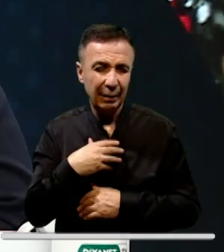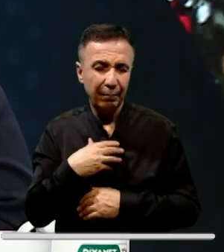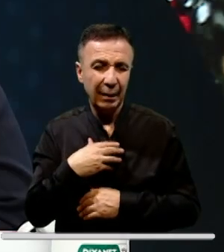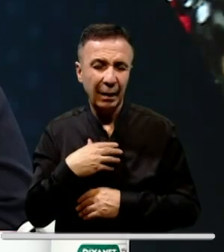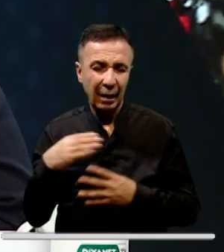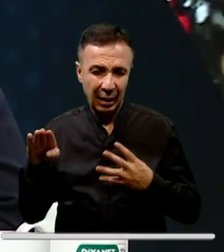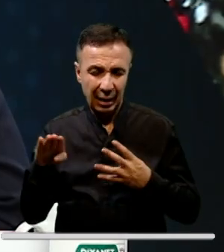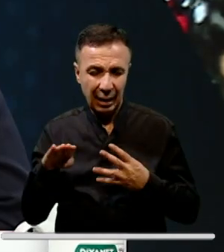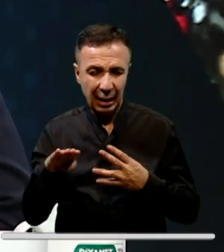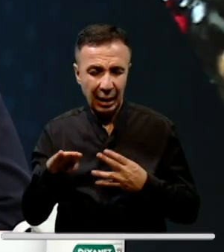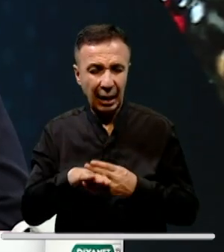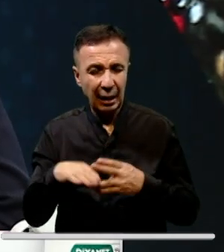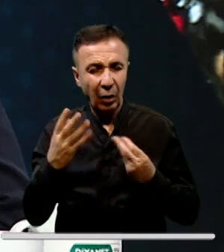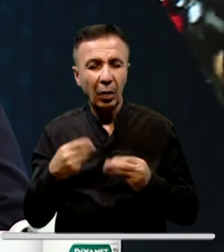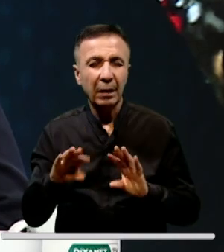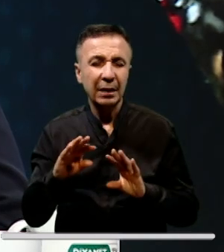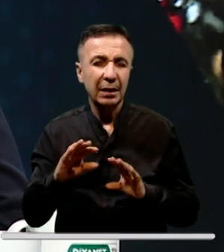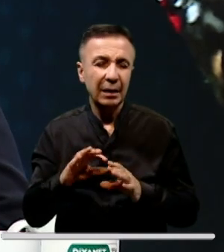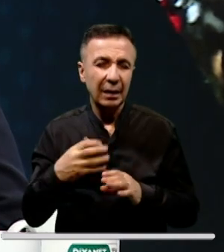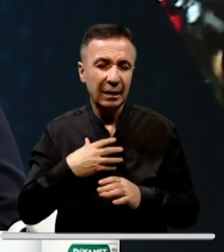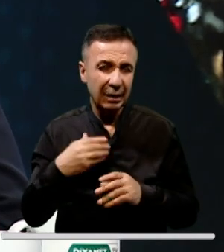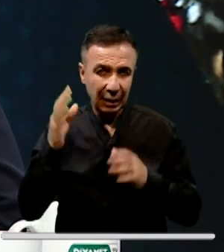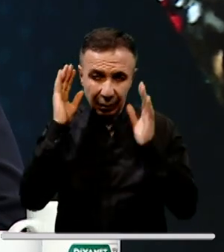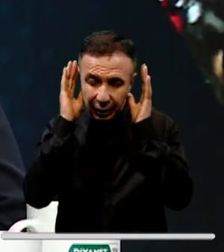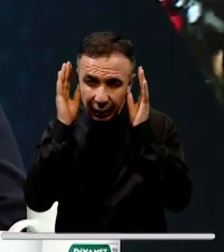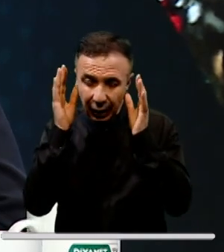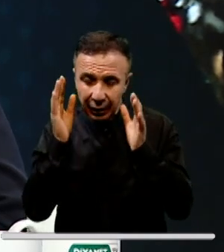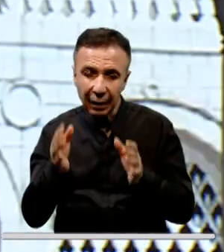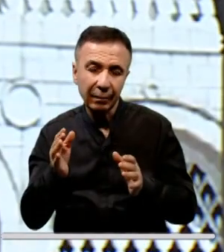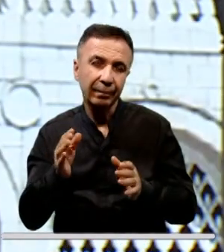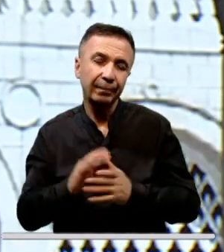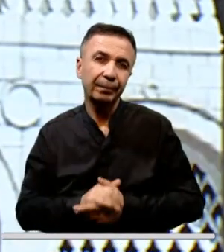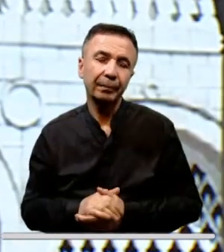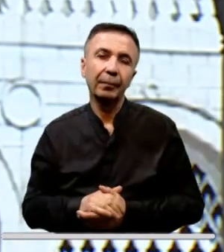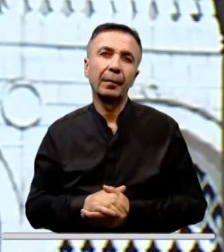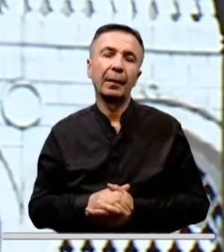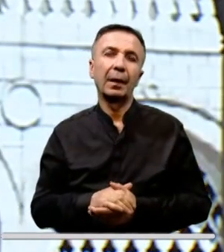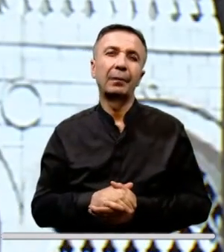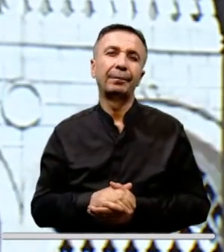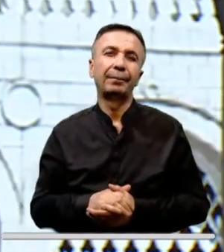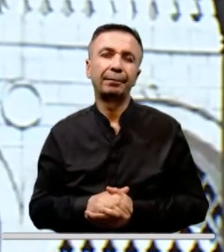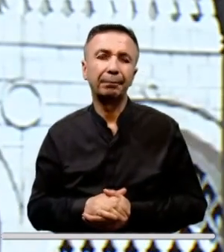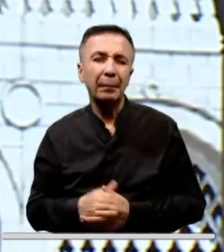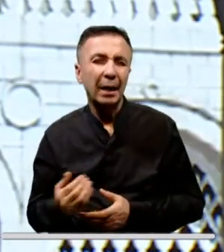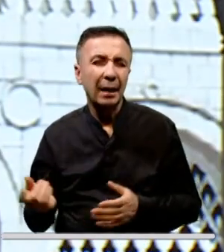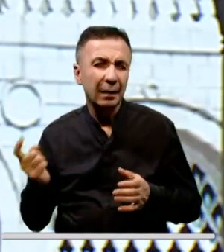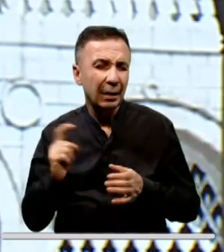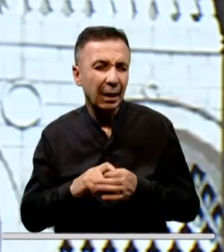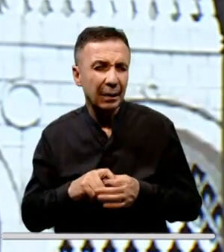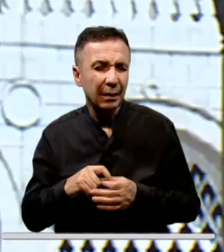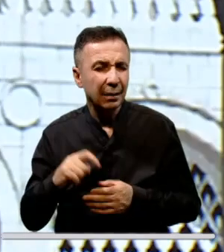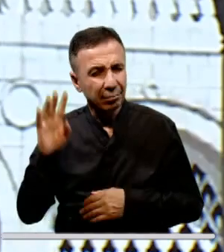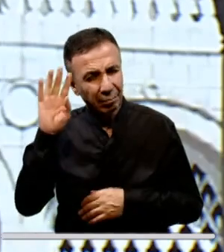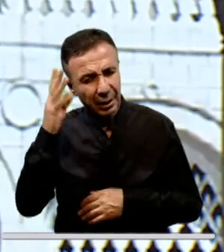verilmediği için kişi kendisi de namaz kıl Furkan Hocam biz de Mihrap görevi yapıyoruz malumunuz takıldık bir yerde bir başka